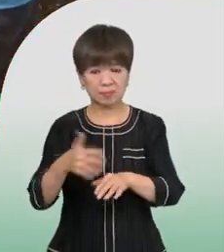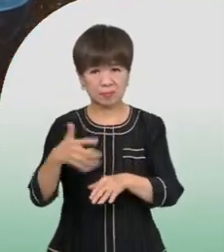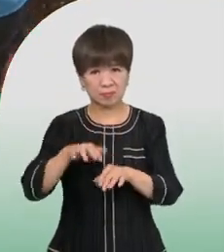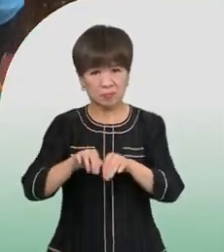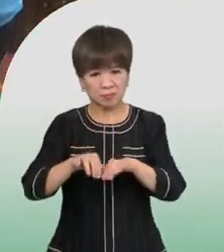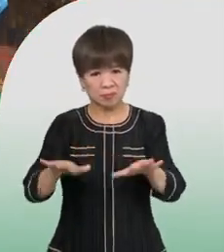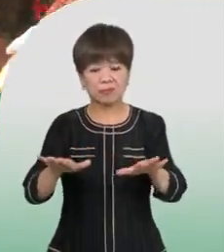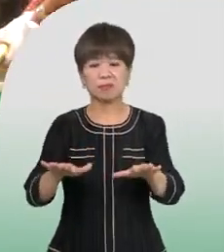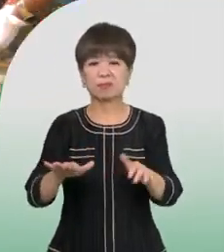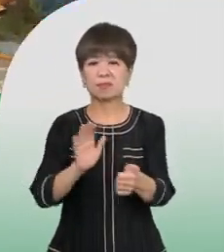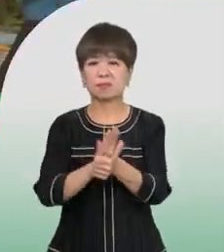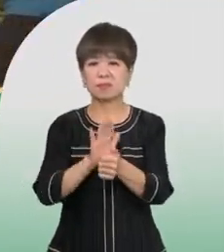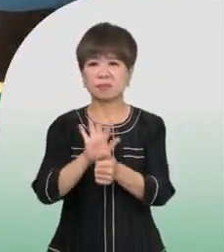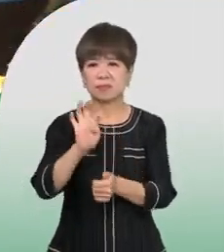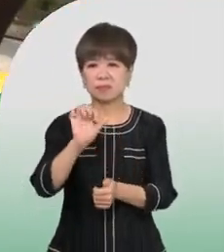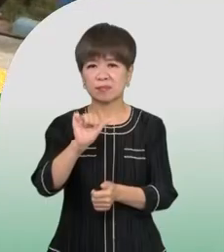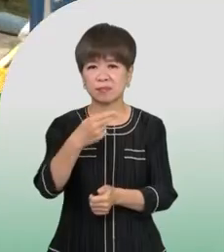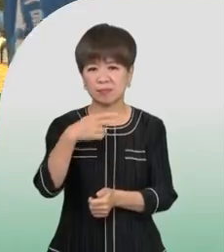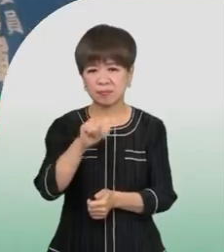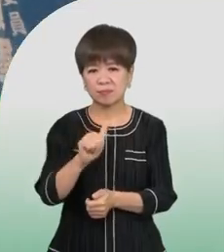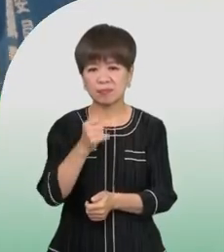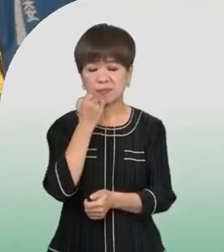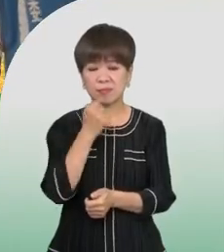都牺牲贡献，做得天数农民